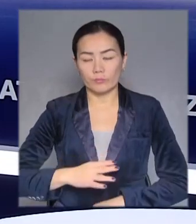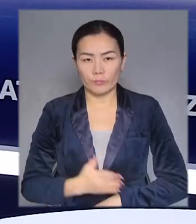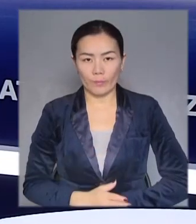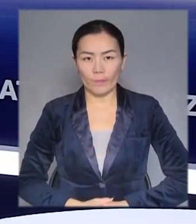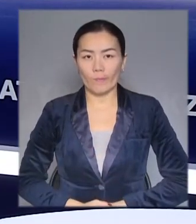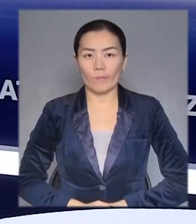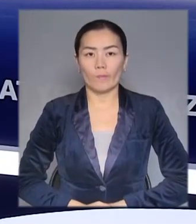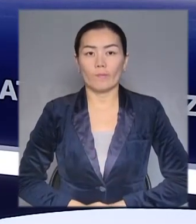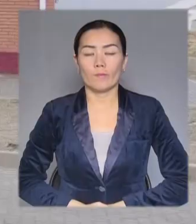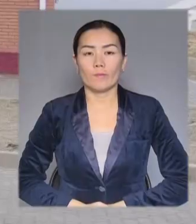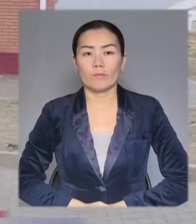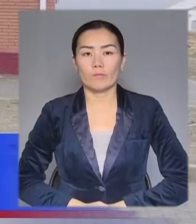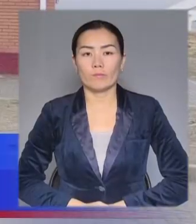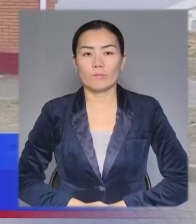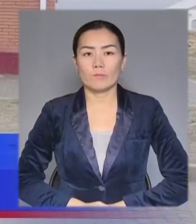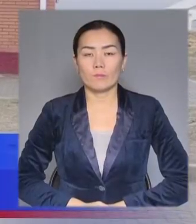байқалады.